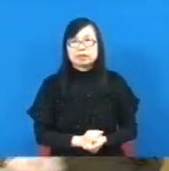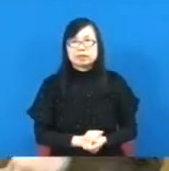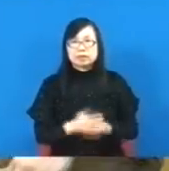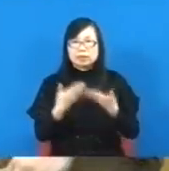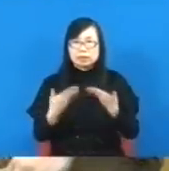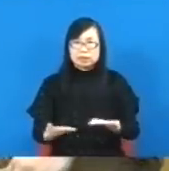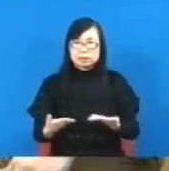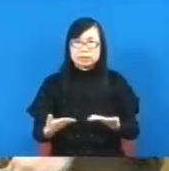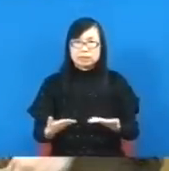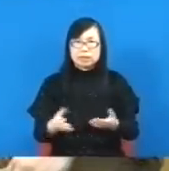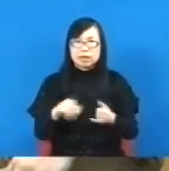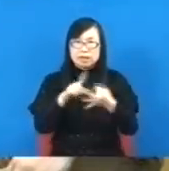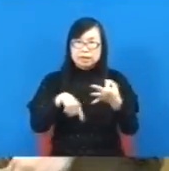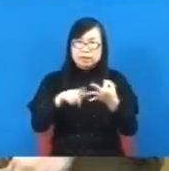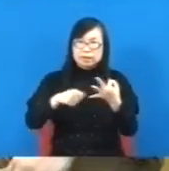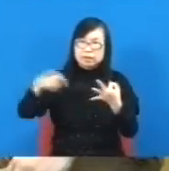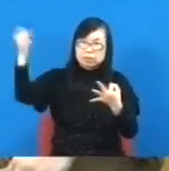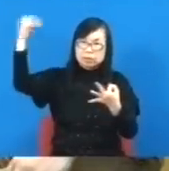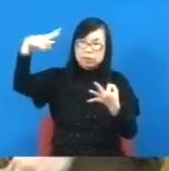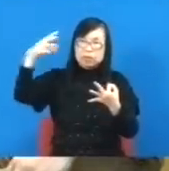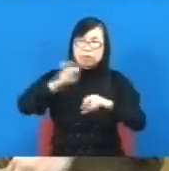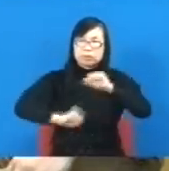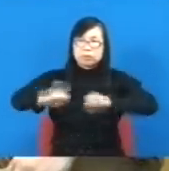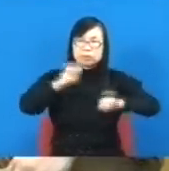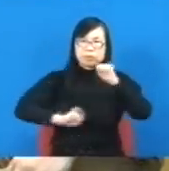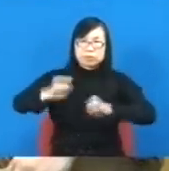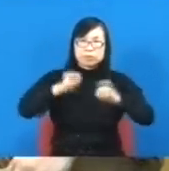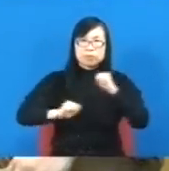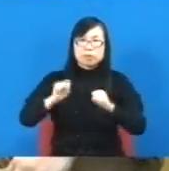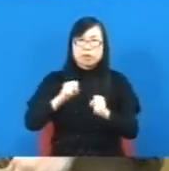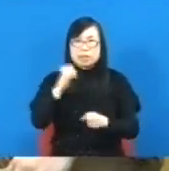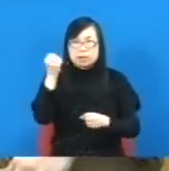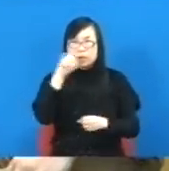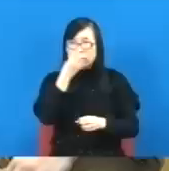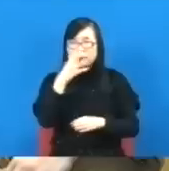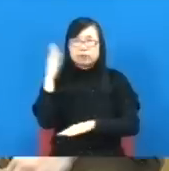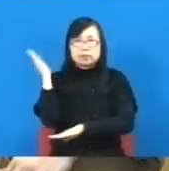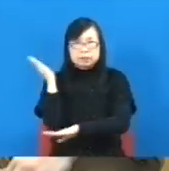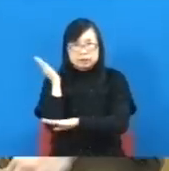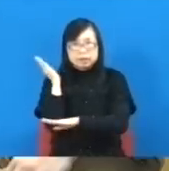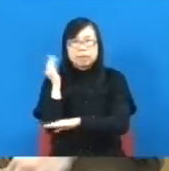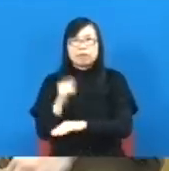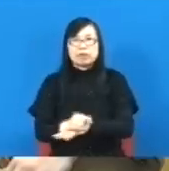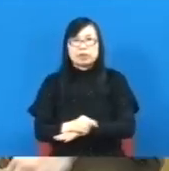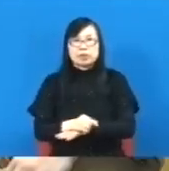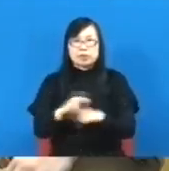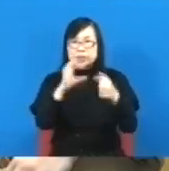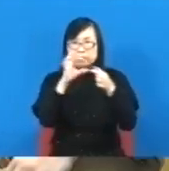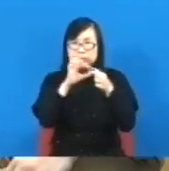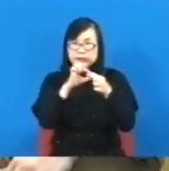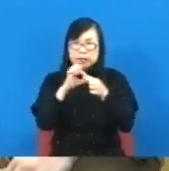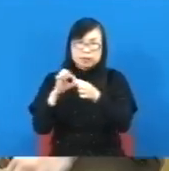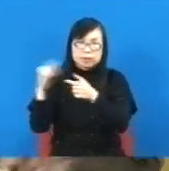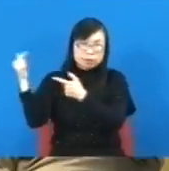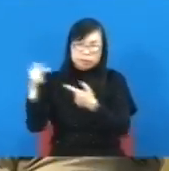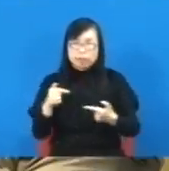家鄧忍光呢個動作，即係叫港台係咪秉承咗中